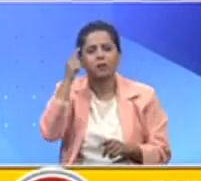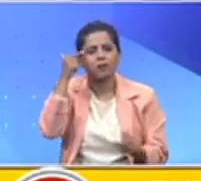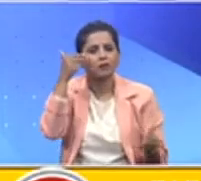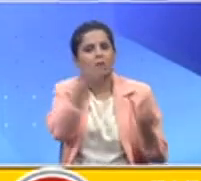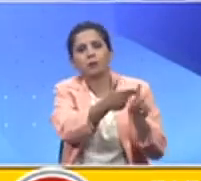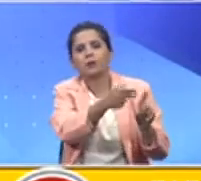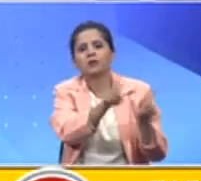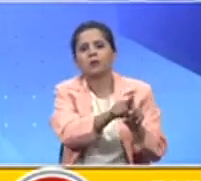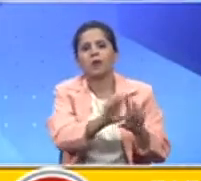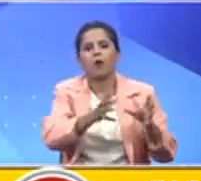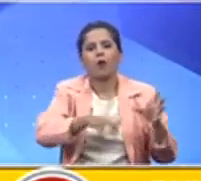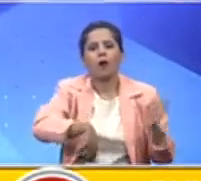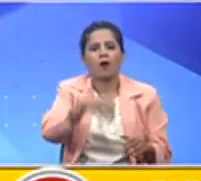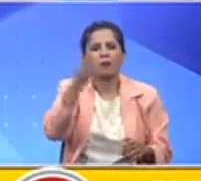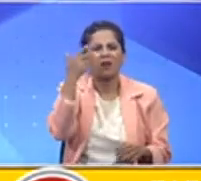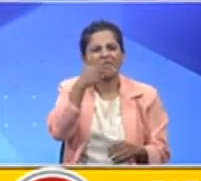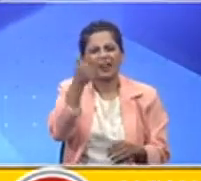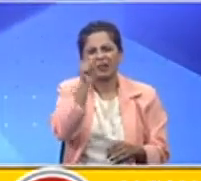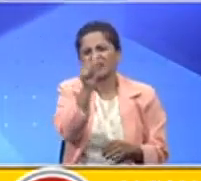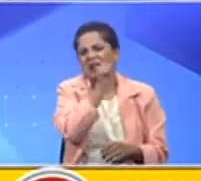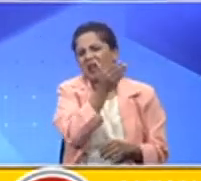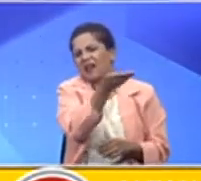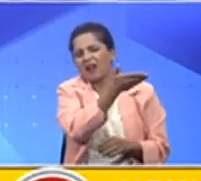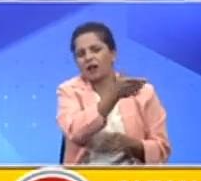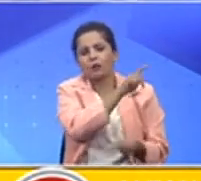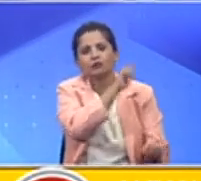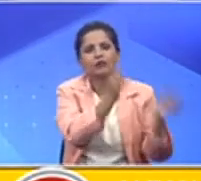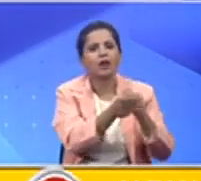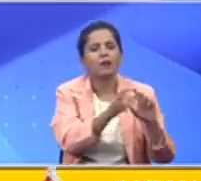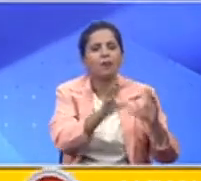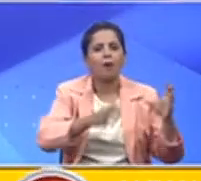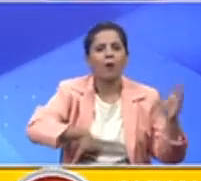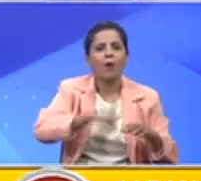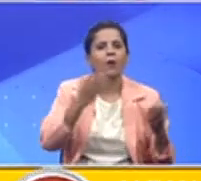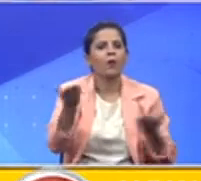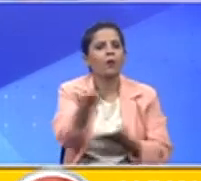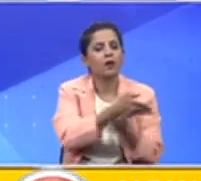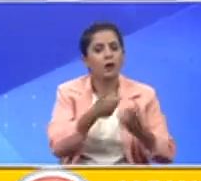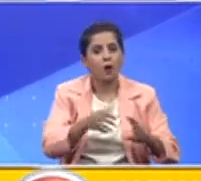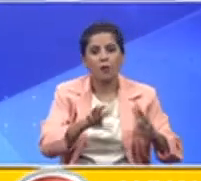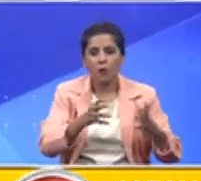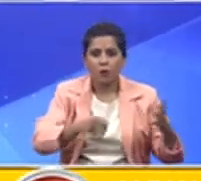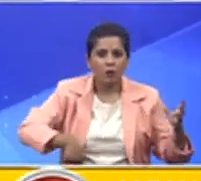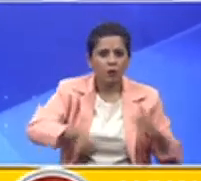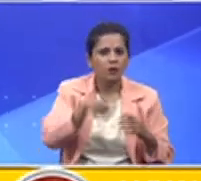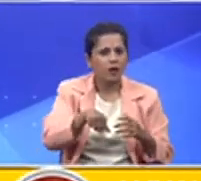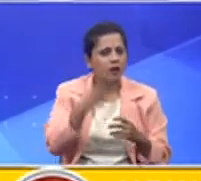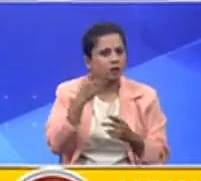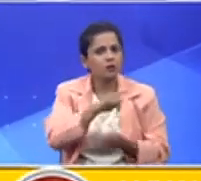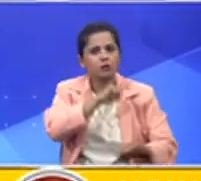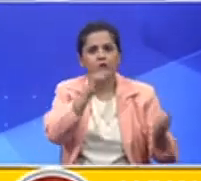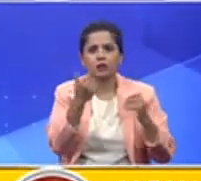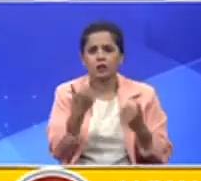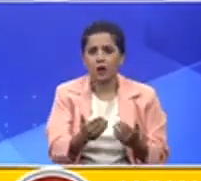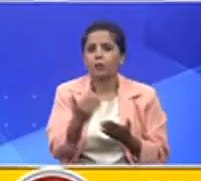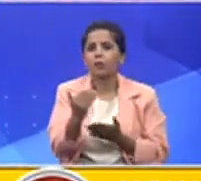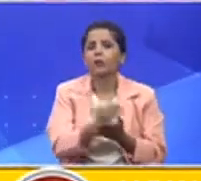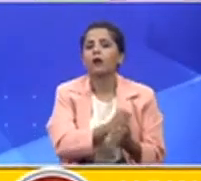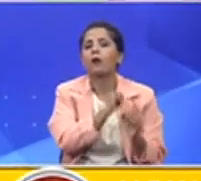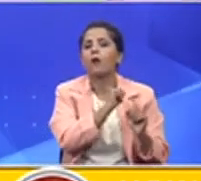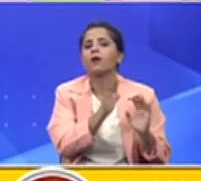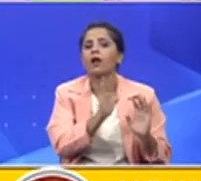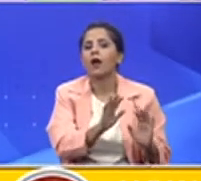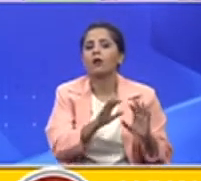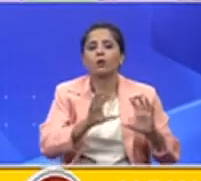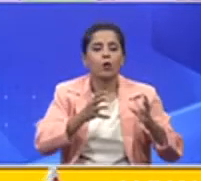फुटबॉल से होने लगी अब यहां फुटबल क्रांती नाम से एक प्रोग्रेम पी चल रहा